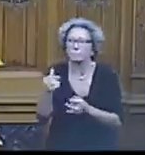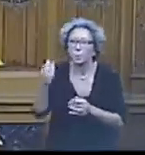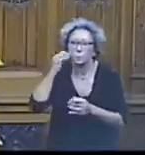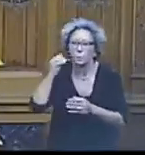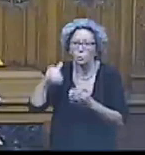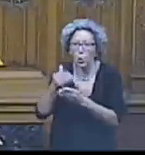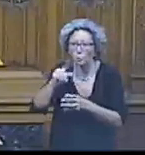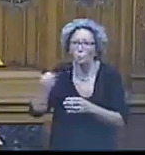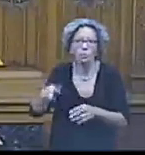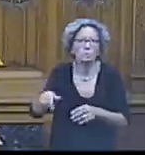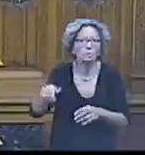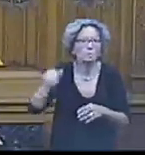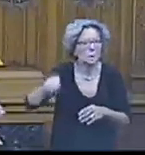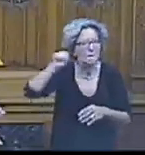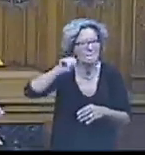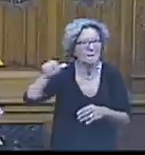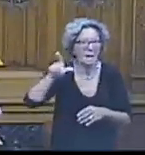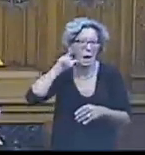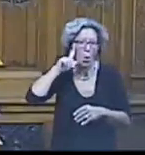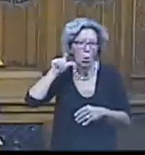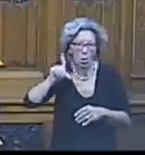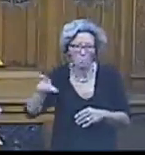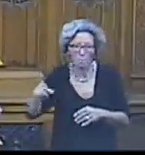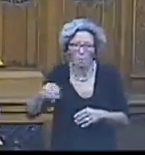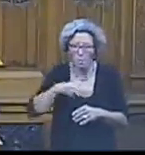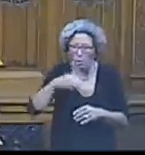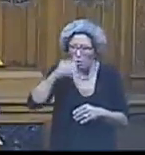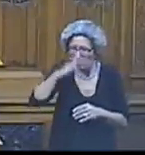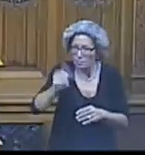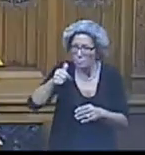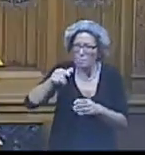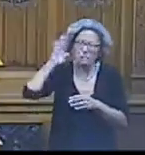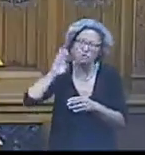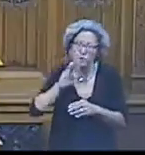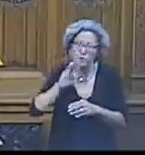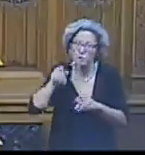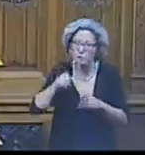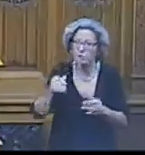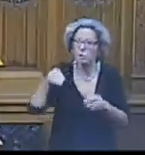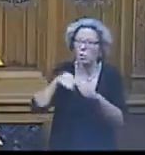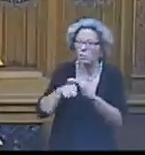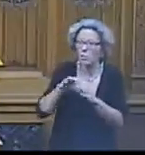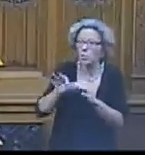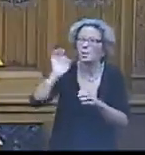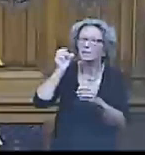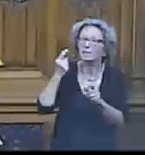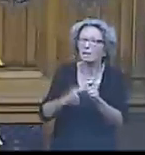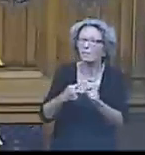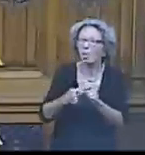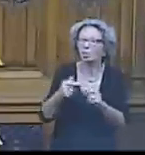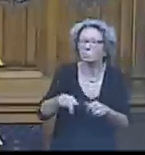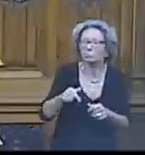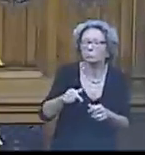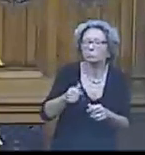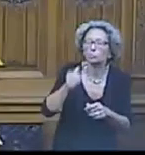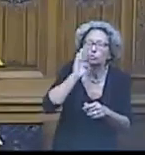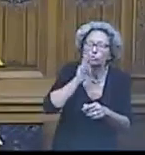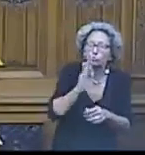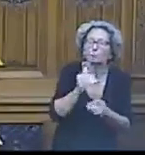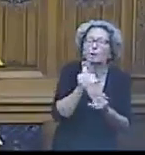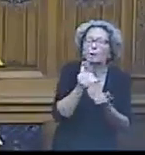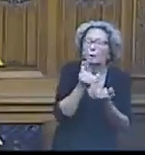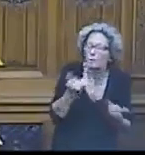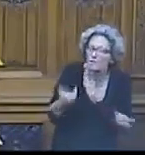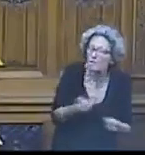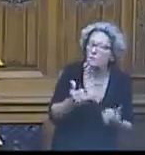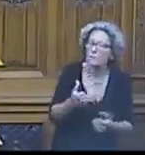Michael Häupl. Als Bürgermeister einer Stadt, die Flüchtlingsquote immer erfüllt hat, und das Absurde ist